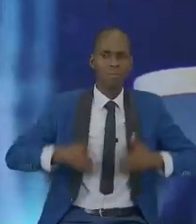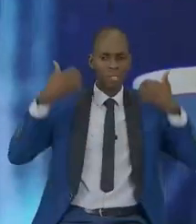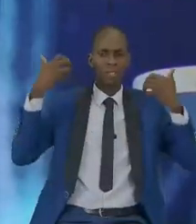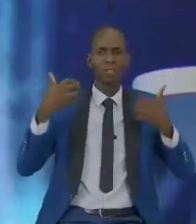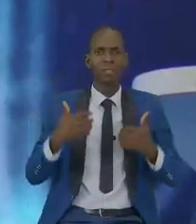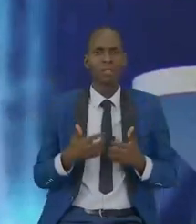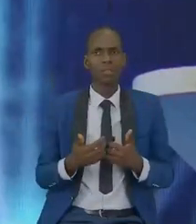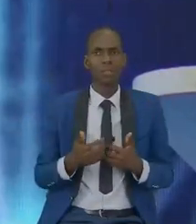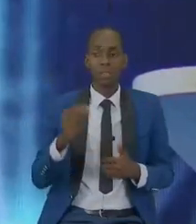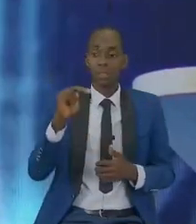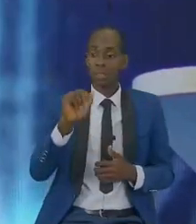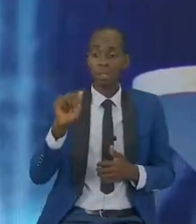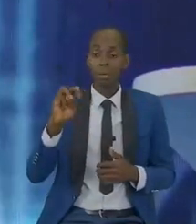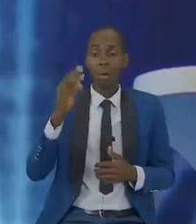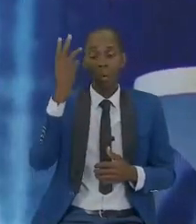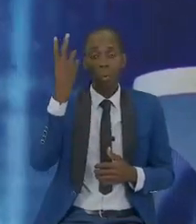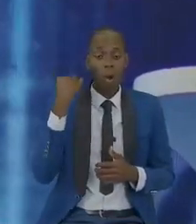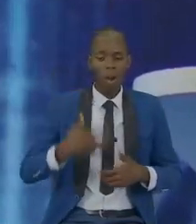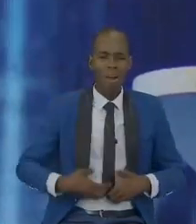Naaman fut irrité.